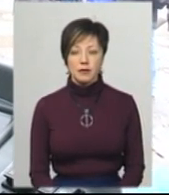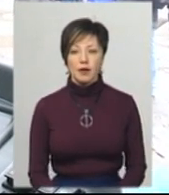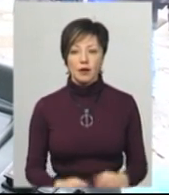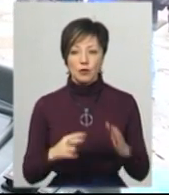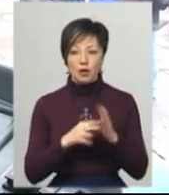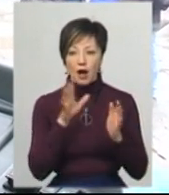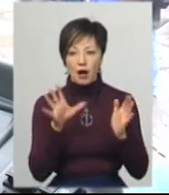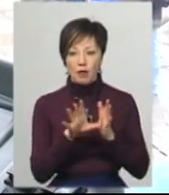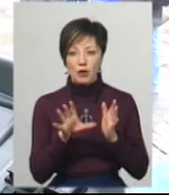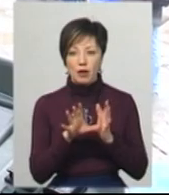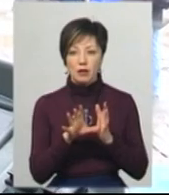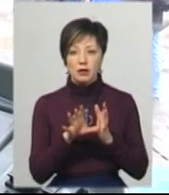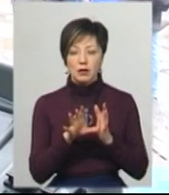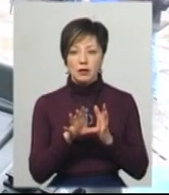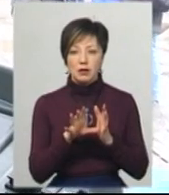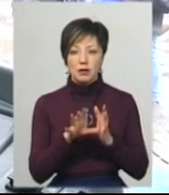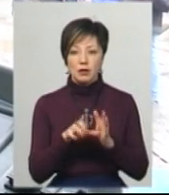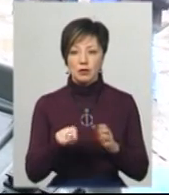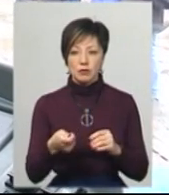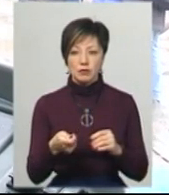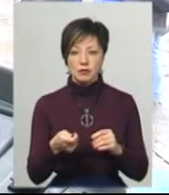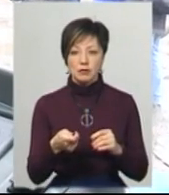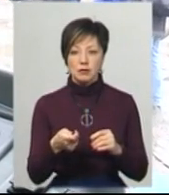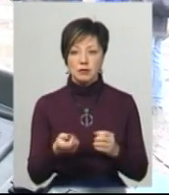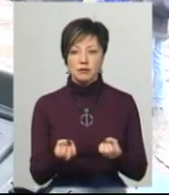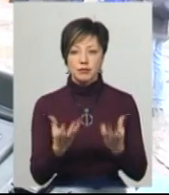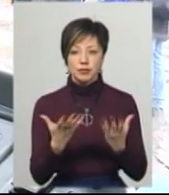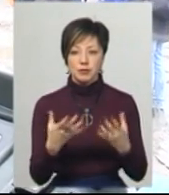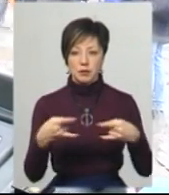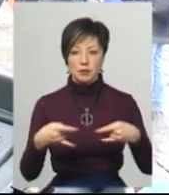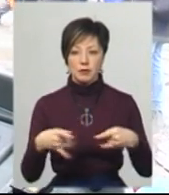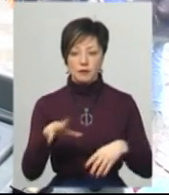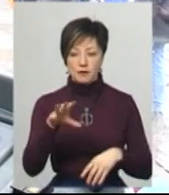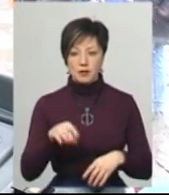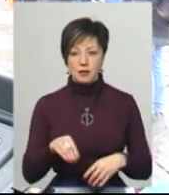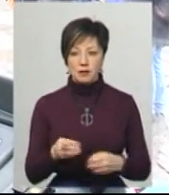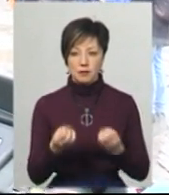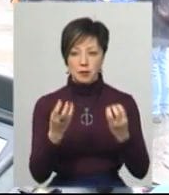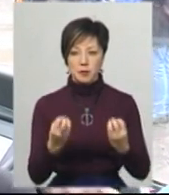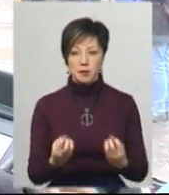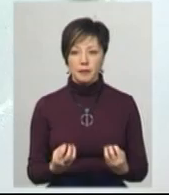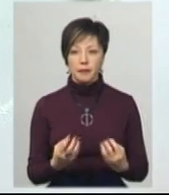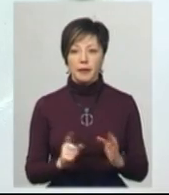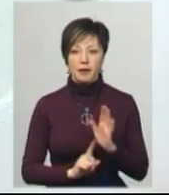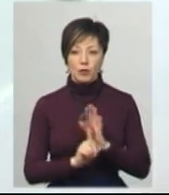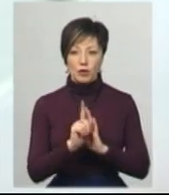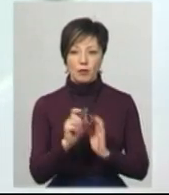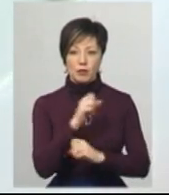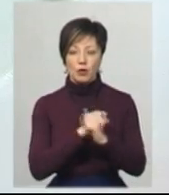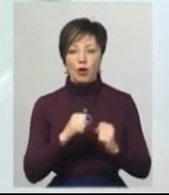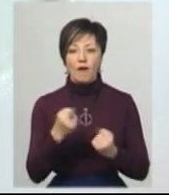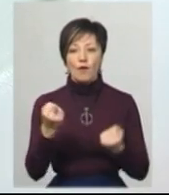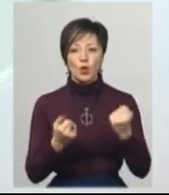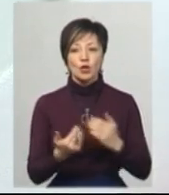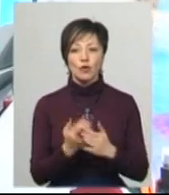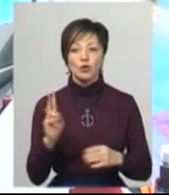завести. Потім включаюсь курс зажигання, засвічується табло, все світиться і запускається машина. Водій нового